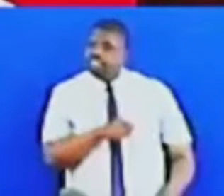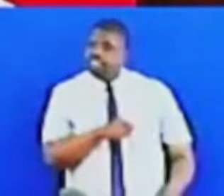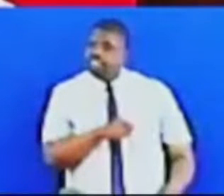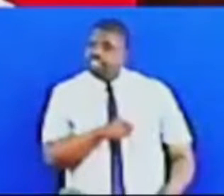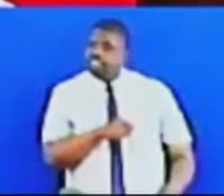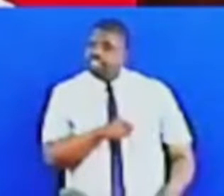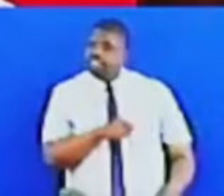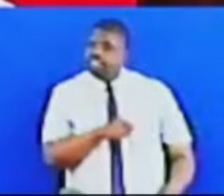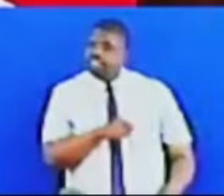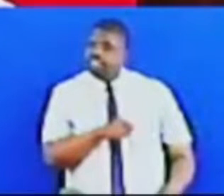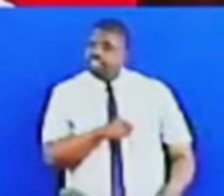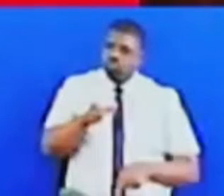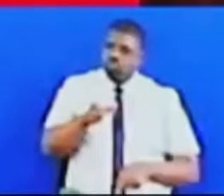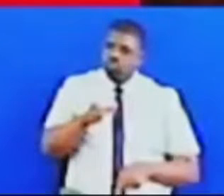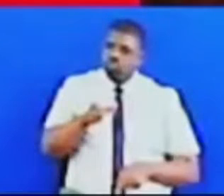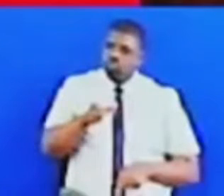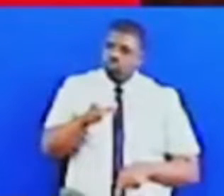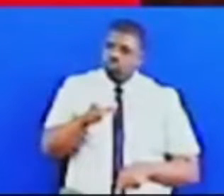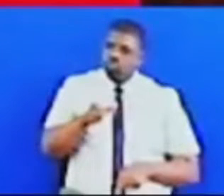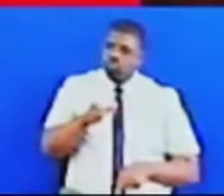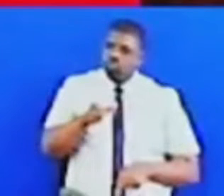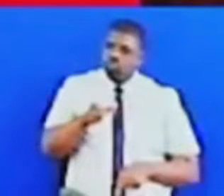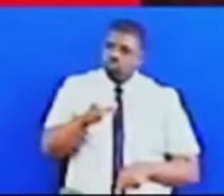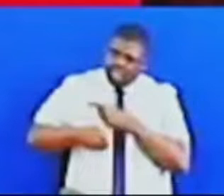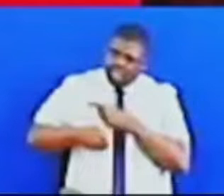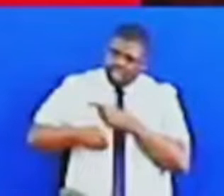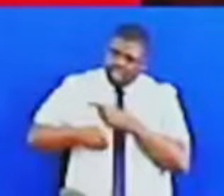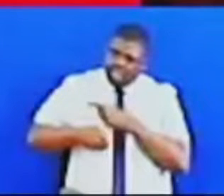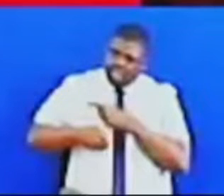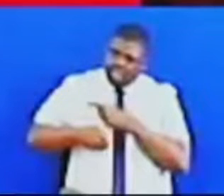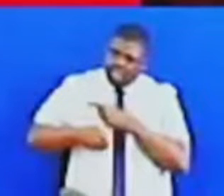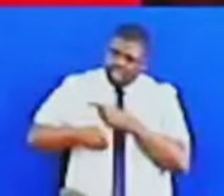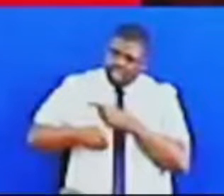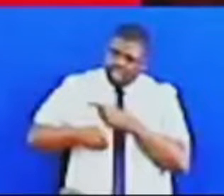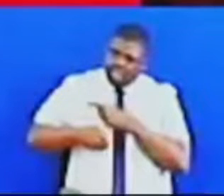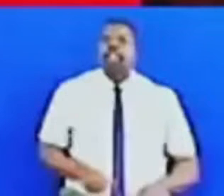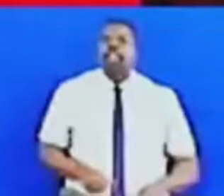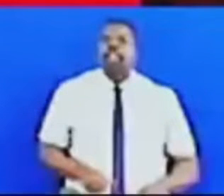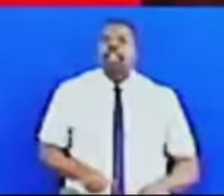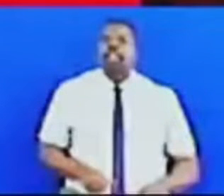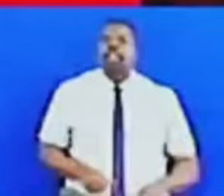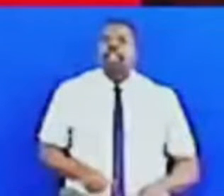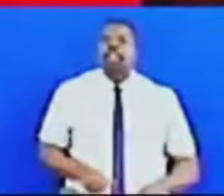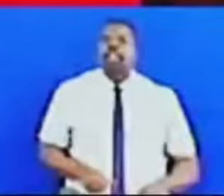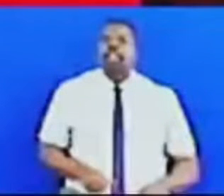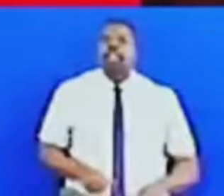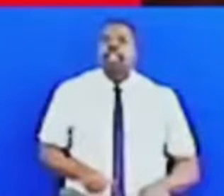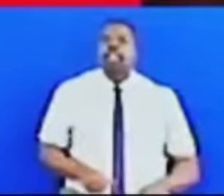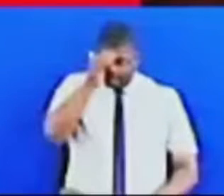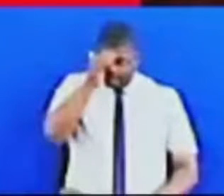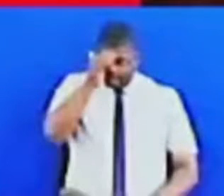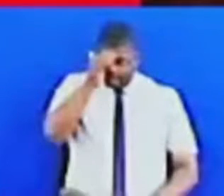zinazotozwa kwa ucheleweshaji kwenye miradi mbalimbali ya serikali. Mheshimiwa Spika, tunafahamu fika